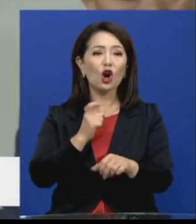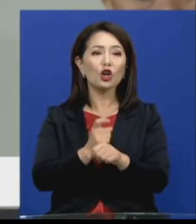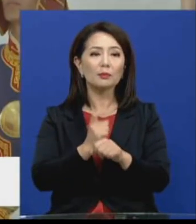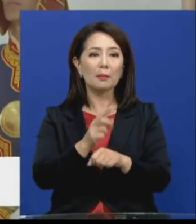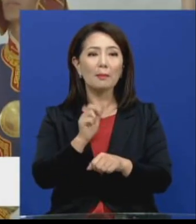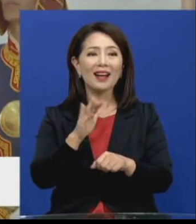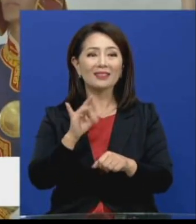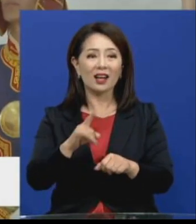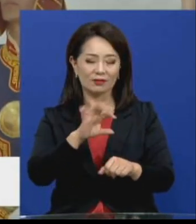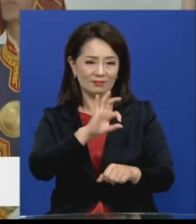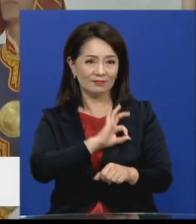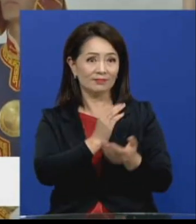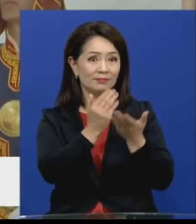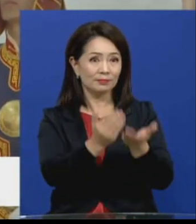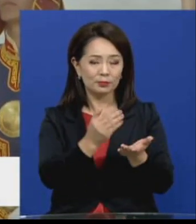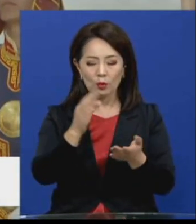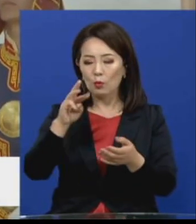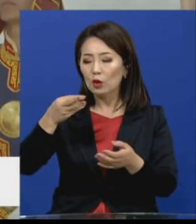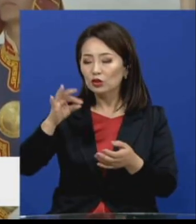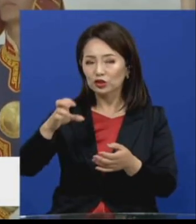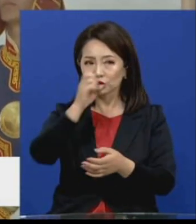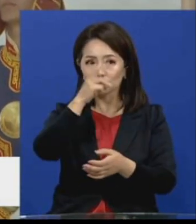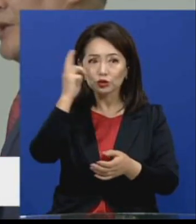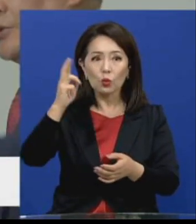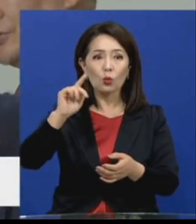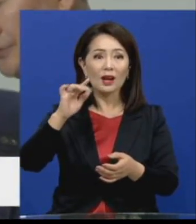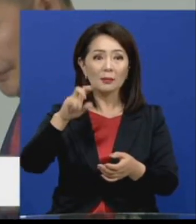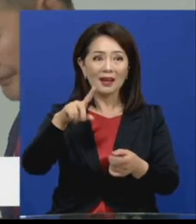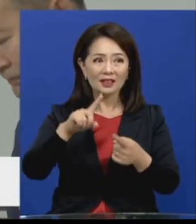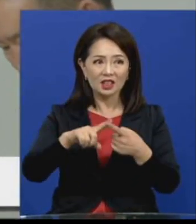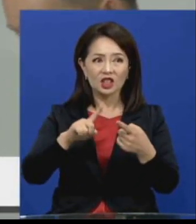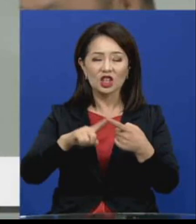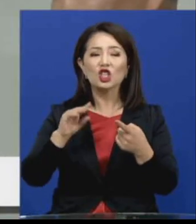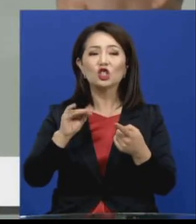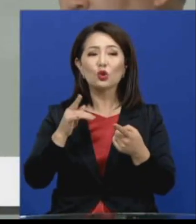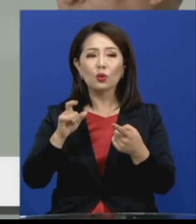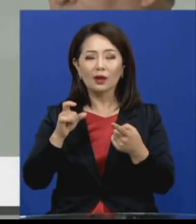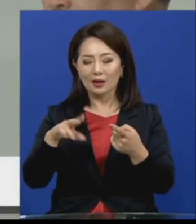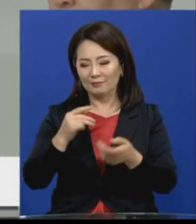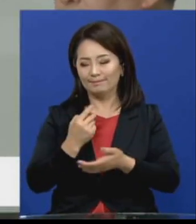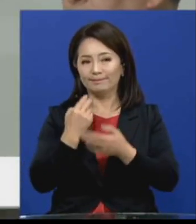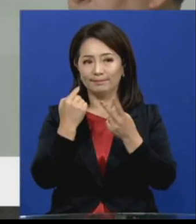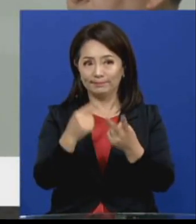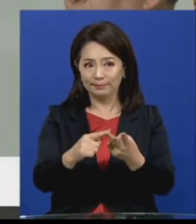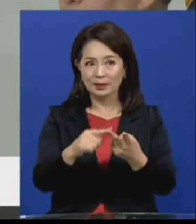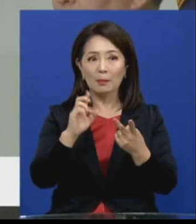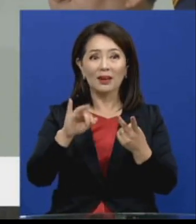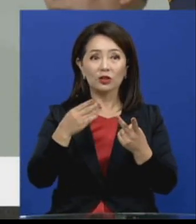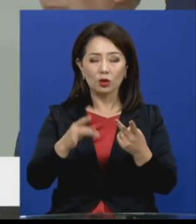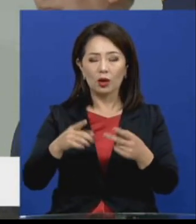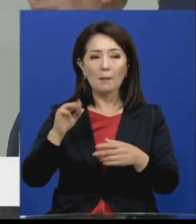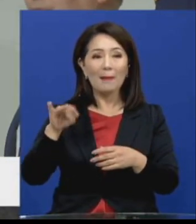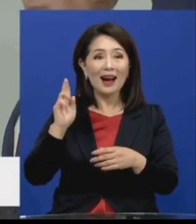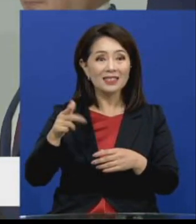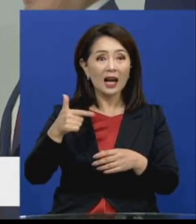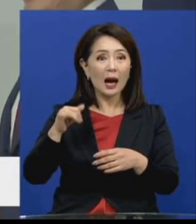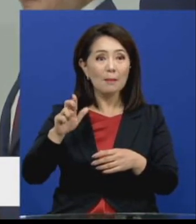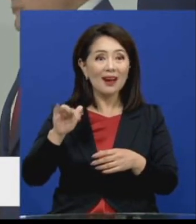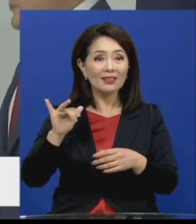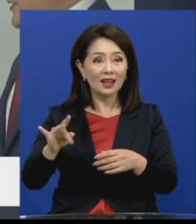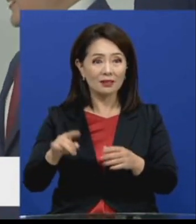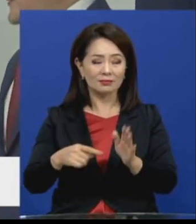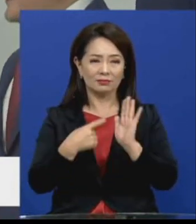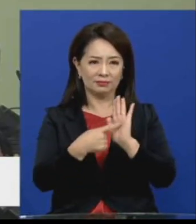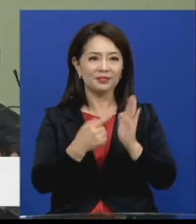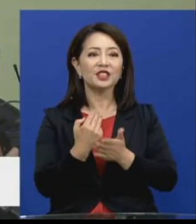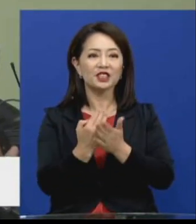цолоор Монс Групийн ерөнхийлөгч Хүрл Баатар, Жигүр Гранд Групийн ерөнхийлөгч Баттур, Макс Групийн ерөнхийлөгч Ганбаатар нарыг шагналаа.